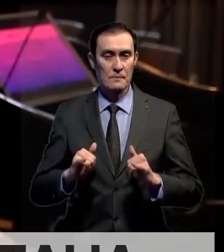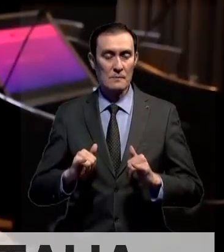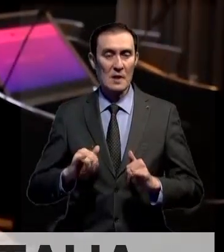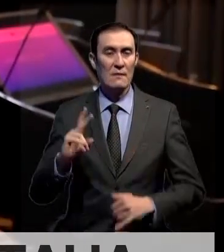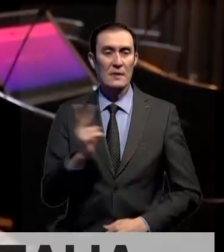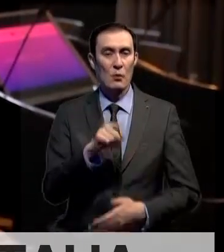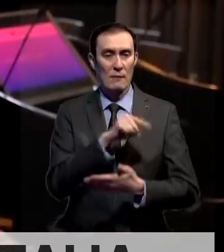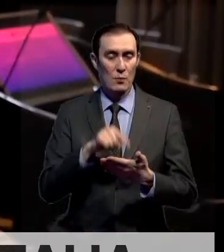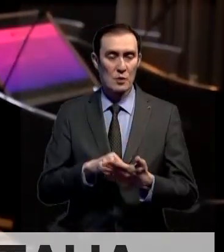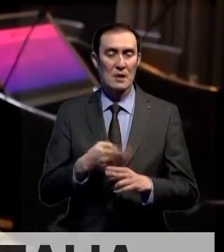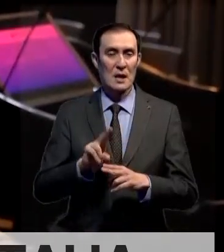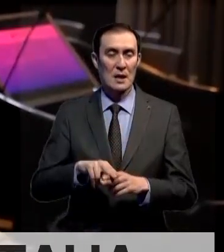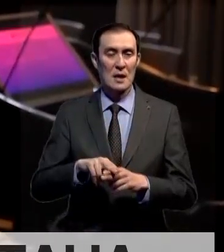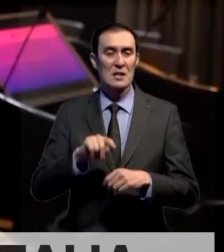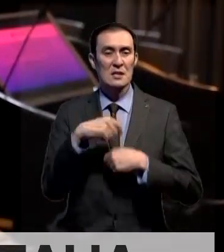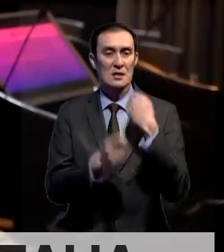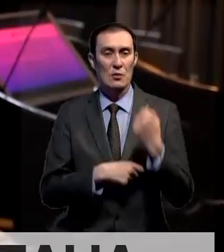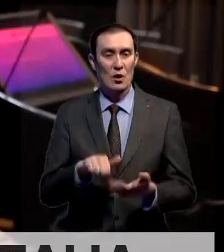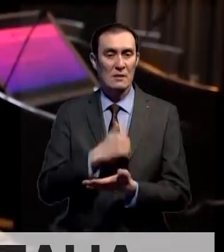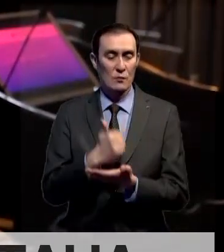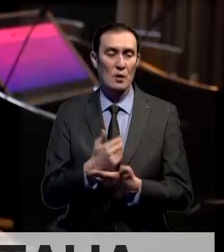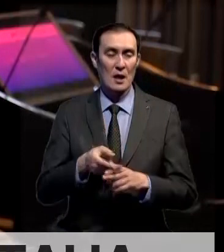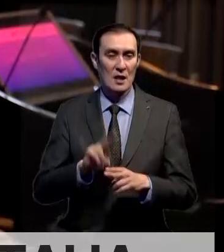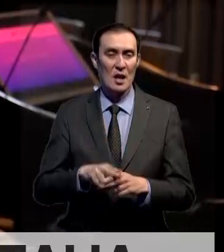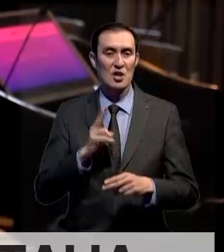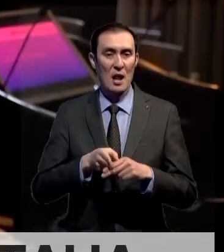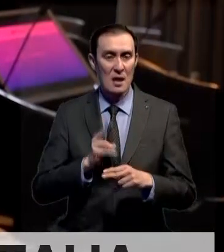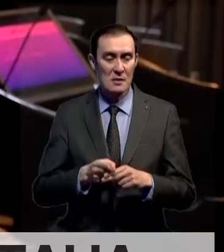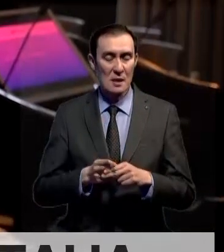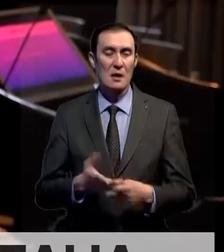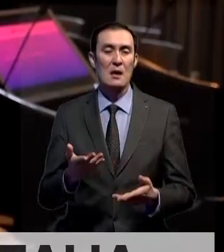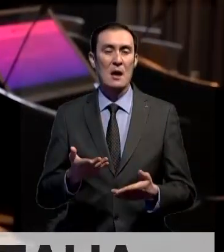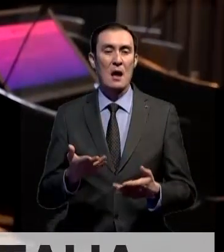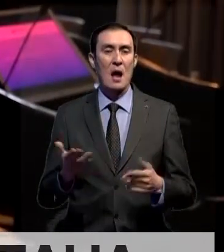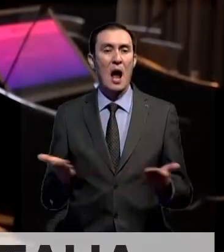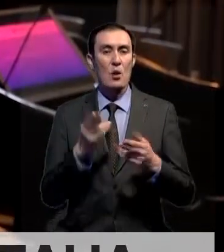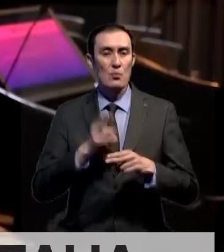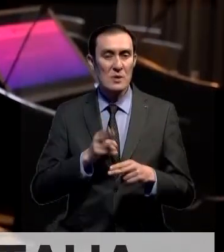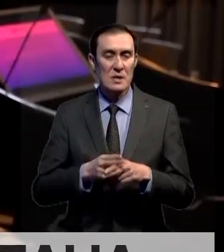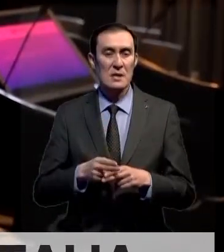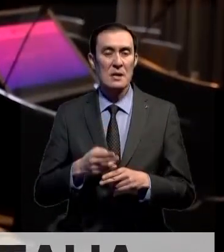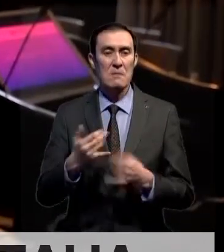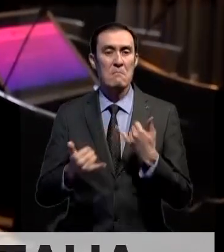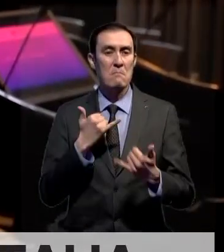Второе, конечно, это базовое сырье, так называемое, это железо, это алюминий,